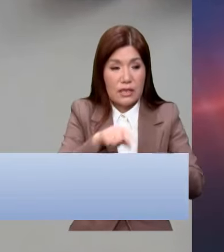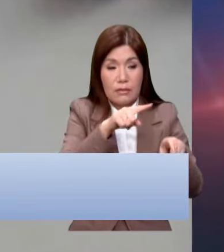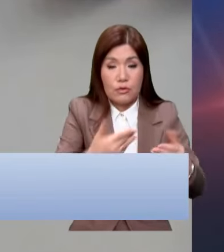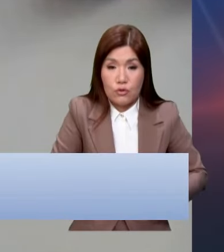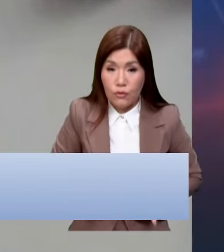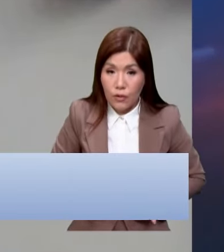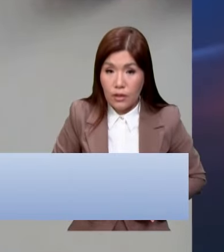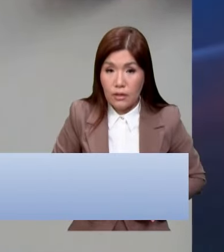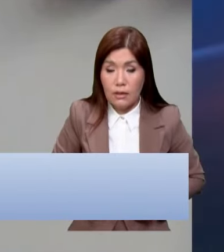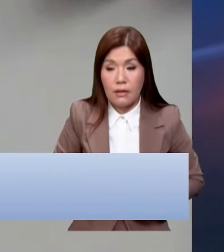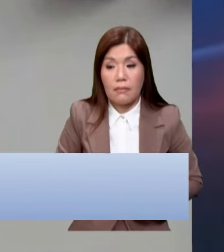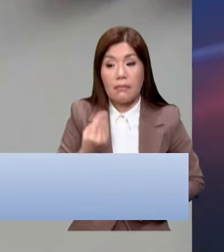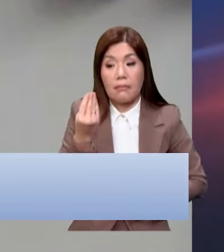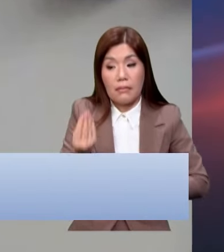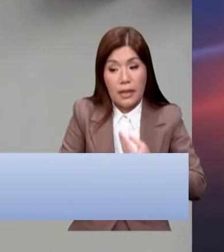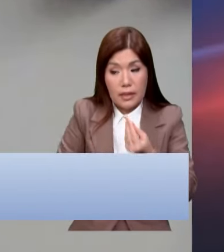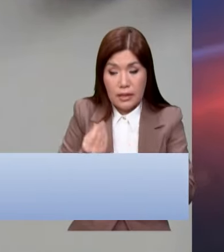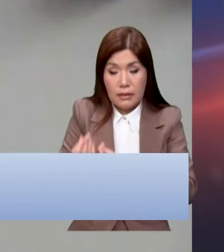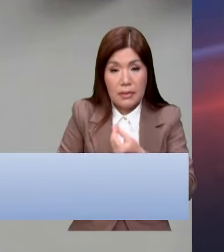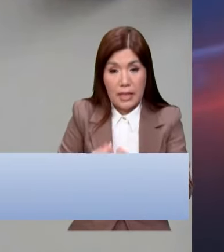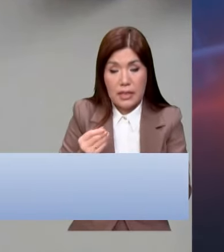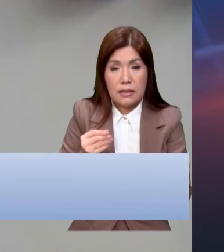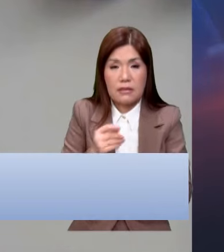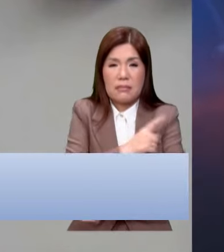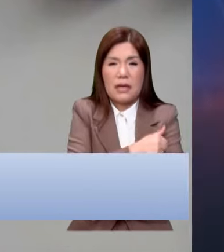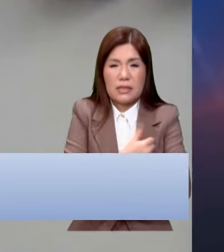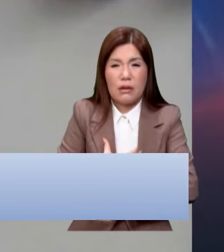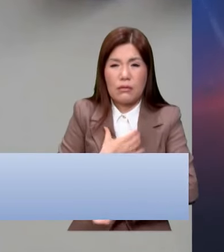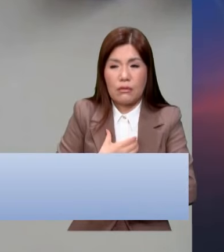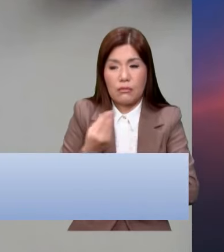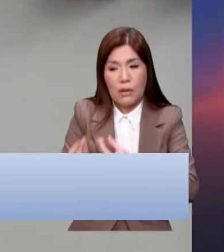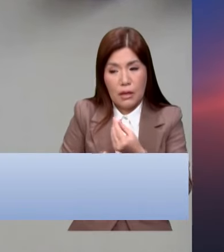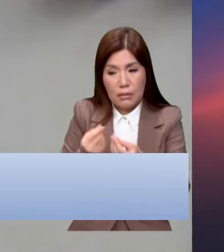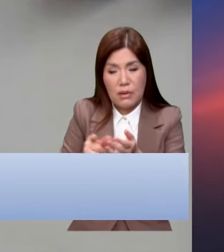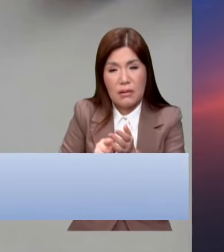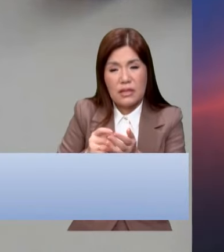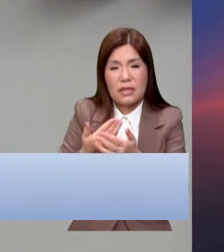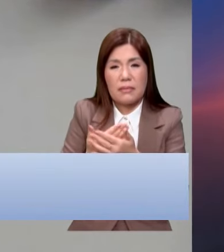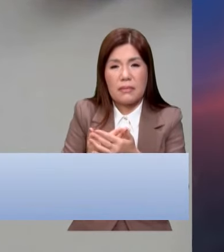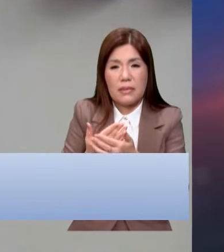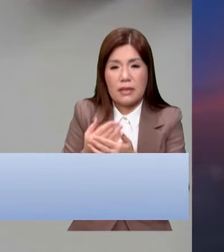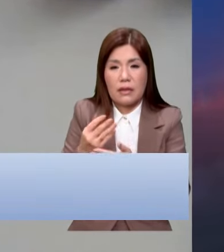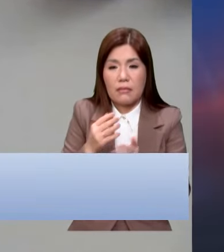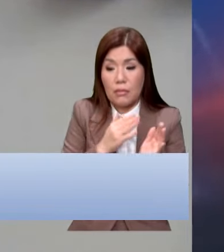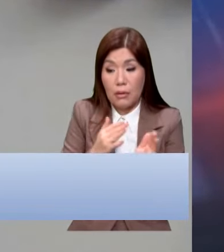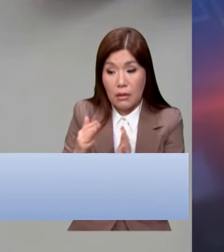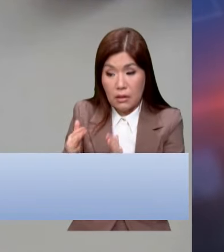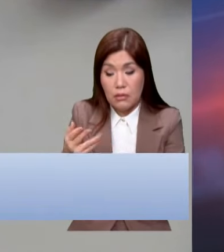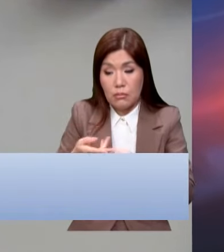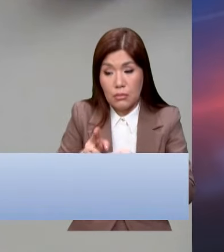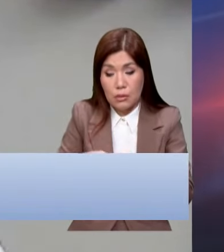видимо, платит в систему ОСМС все те отчисления, взносы, которые полагаются. Поэтому